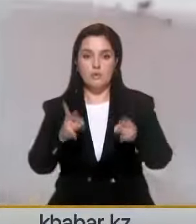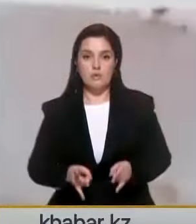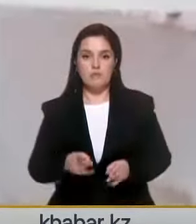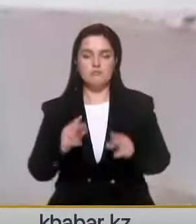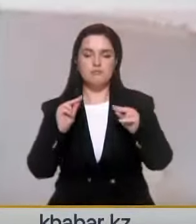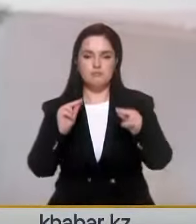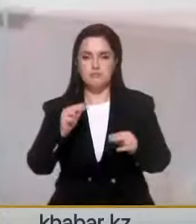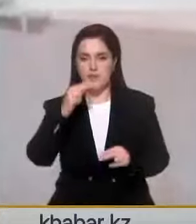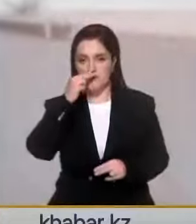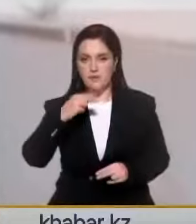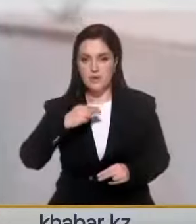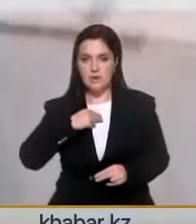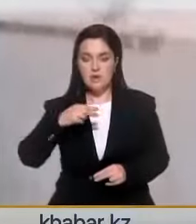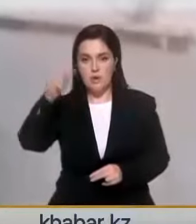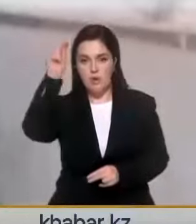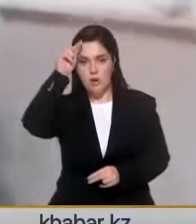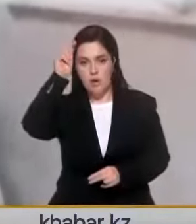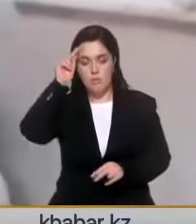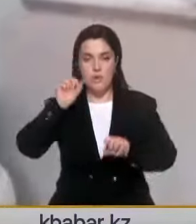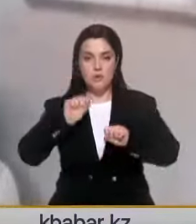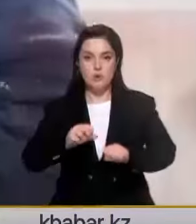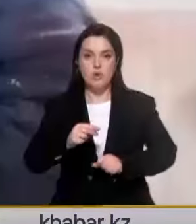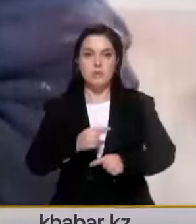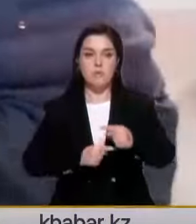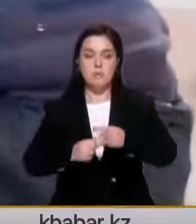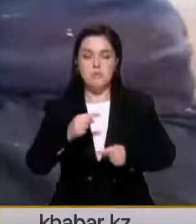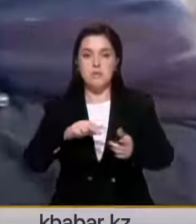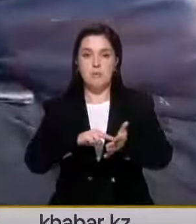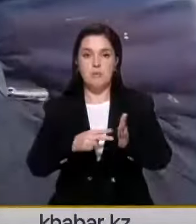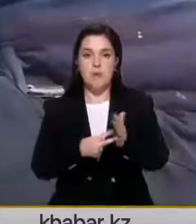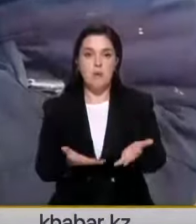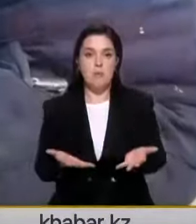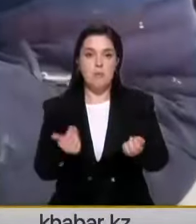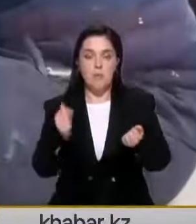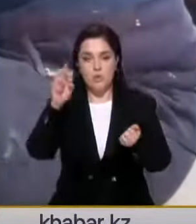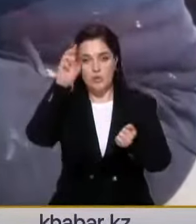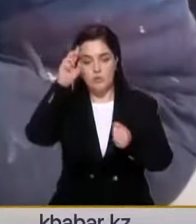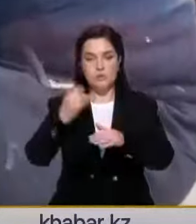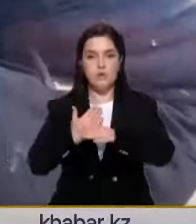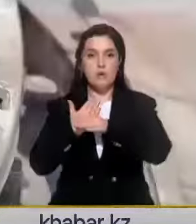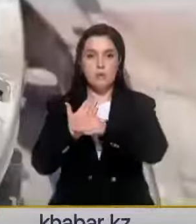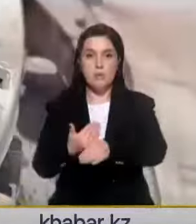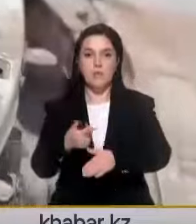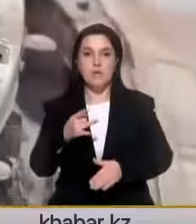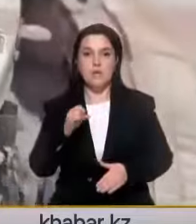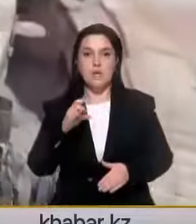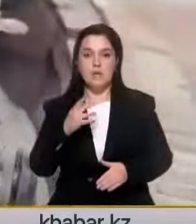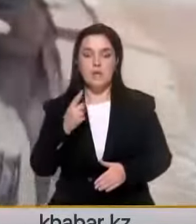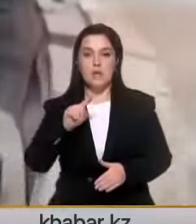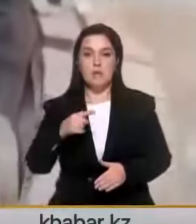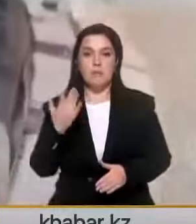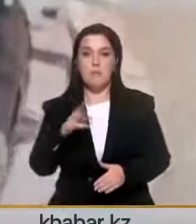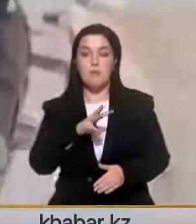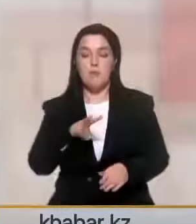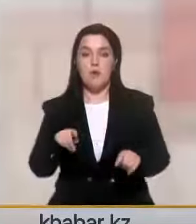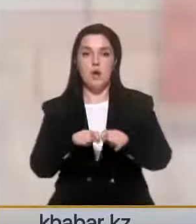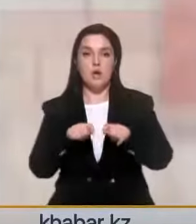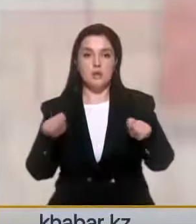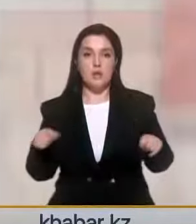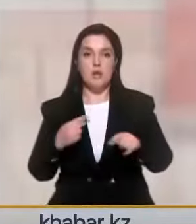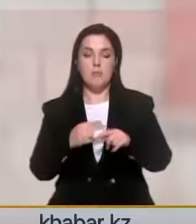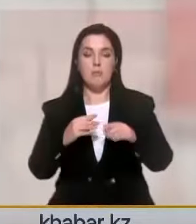свою вину прошёл обучение защитил бизнес-план и получил государственный грант эти средства он направил на открытие автосервиса